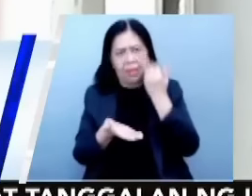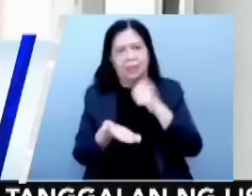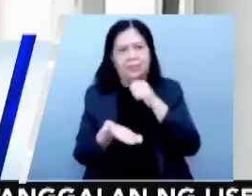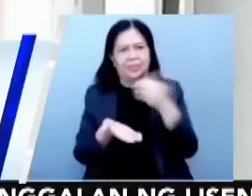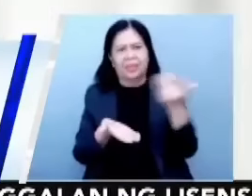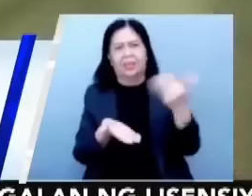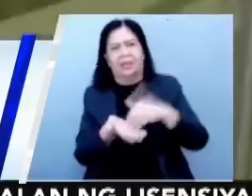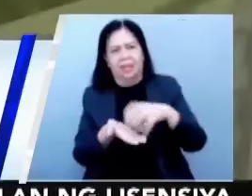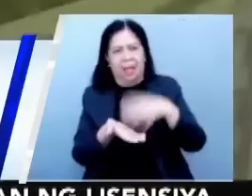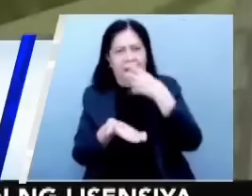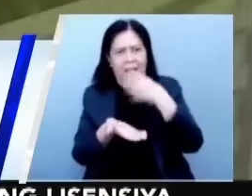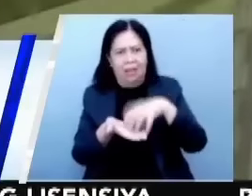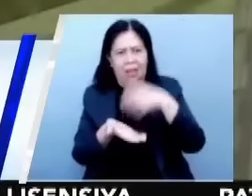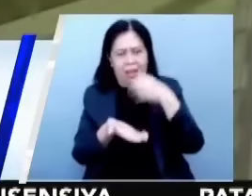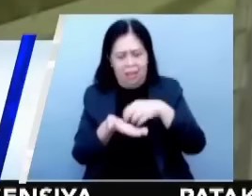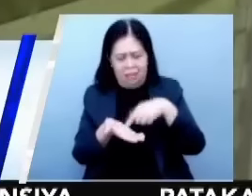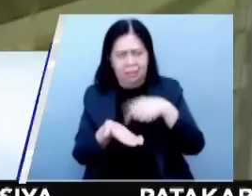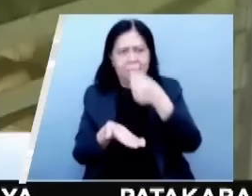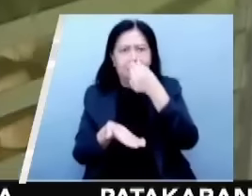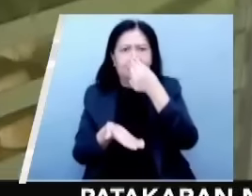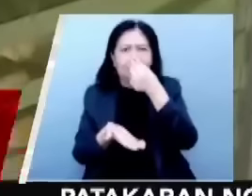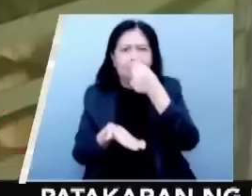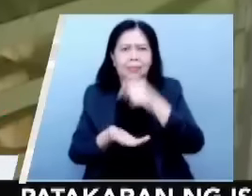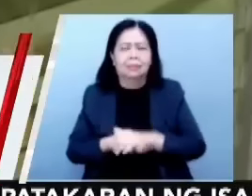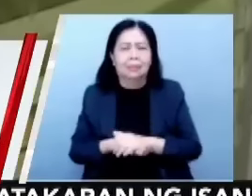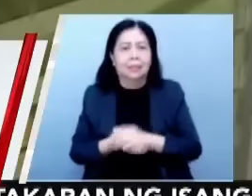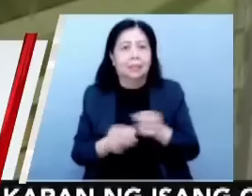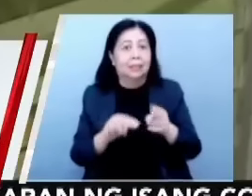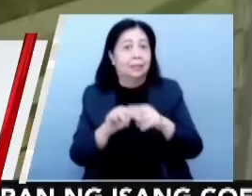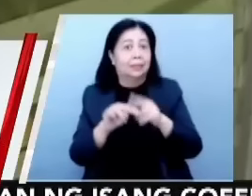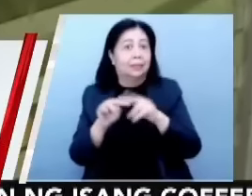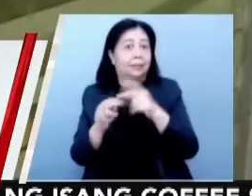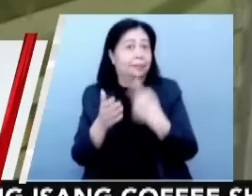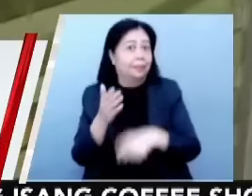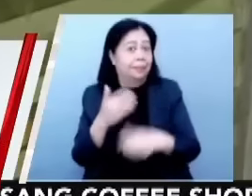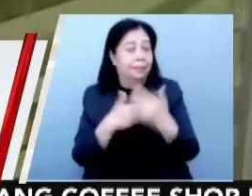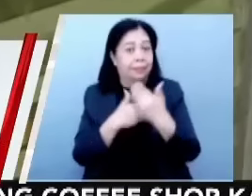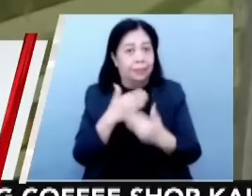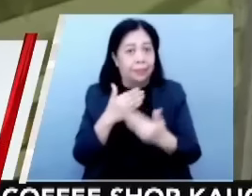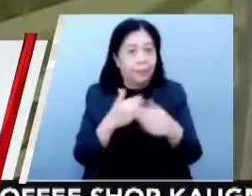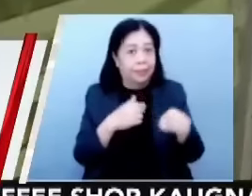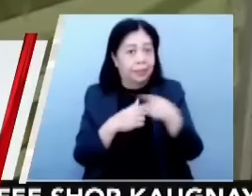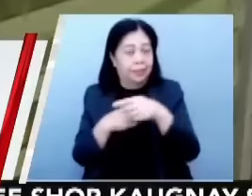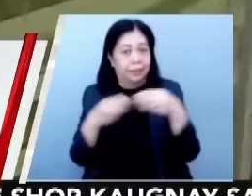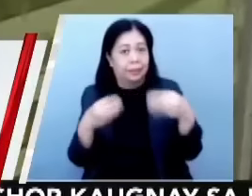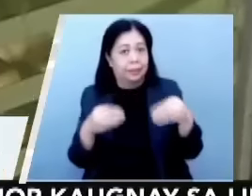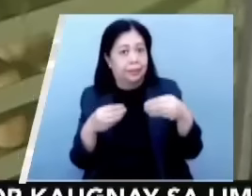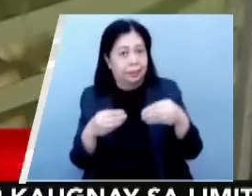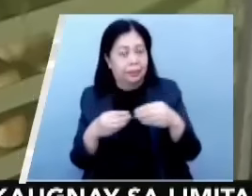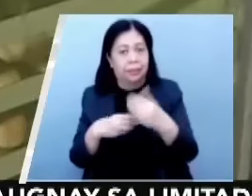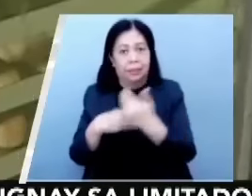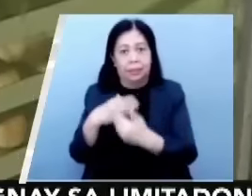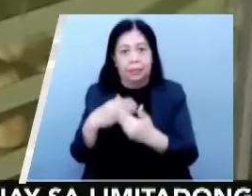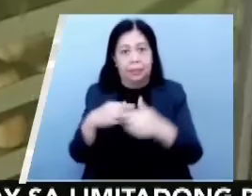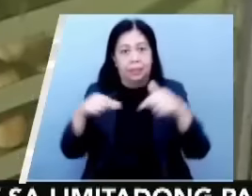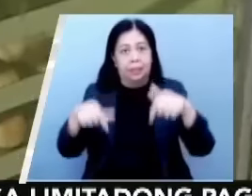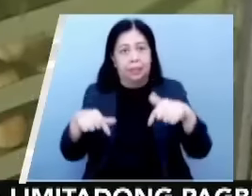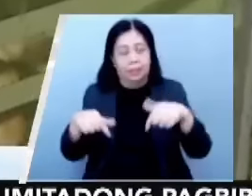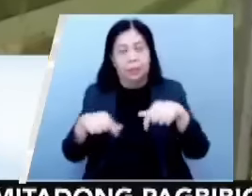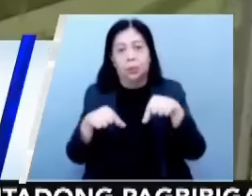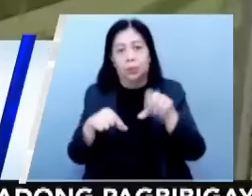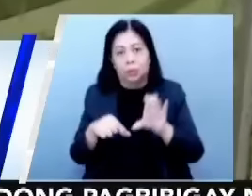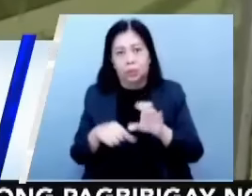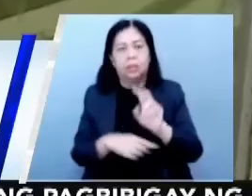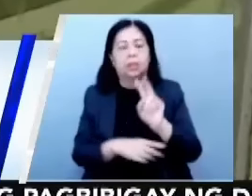para mabusog ka po. Habang tumataas na ang presyo ng tinapay sa ilang mga panideriya, sa bakery na ito dito sa Quezon City, 2 pesos pa rin